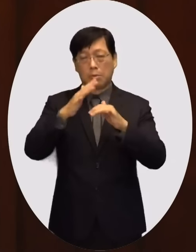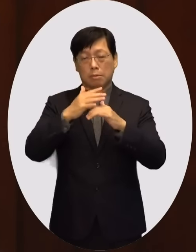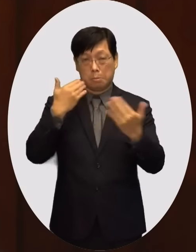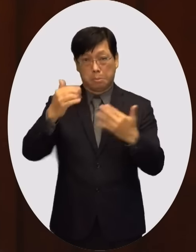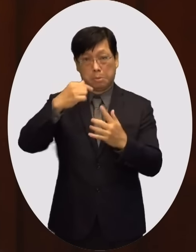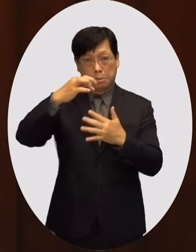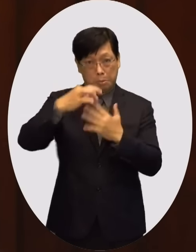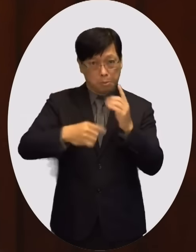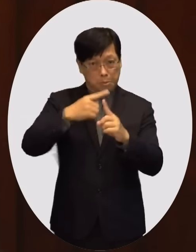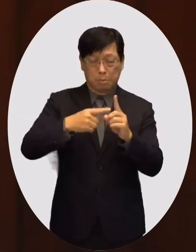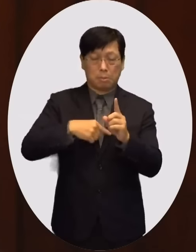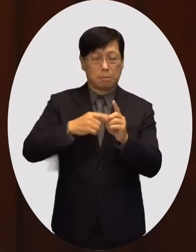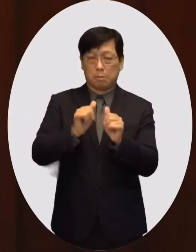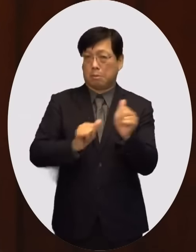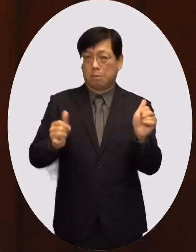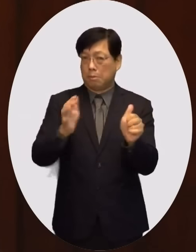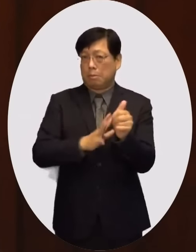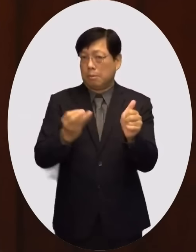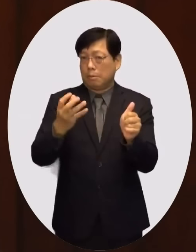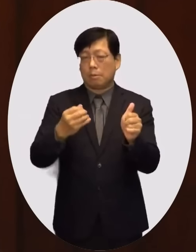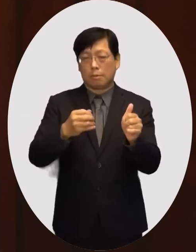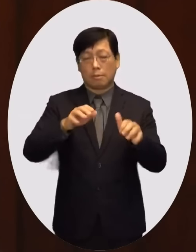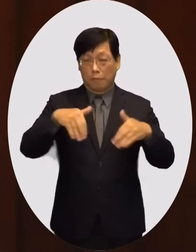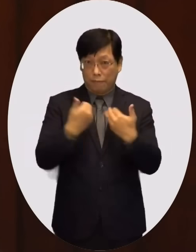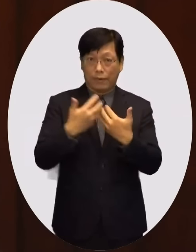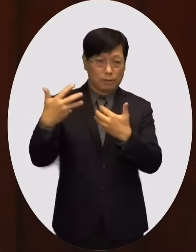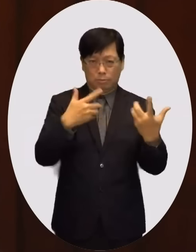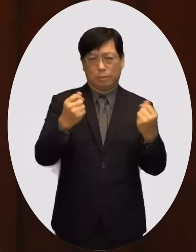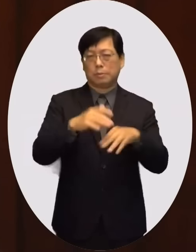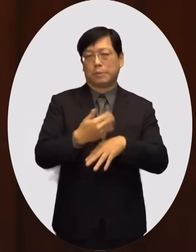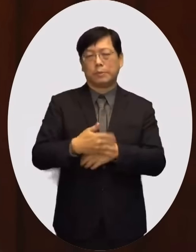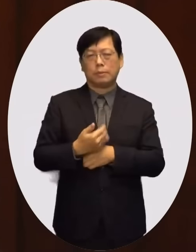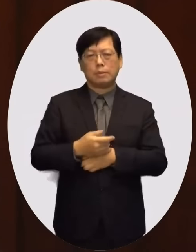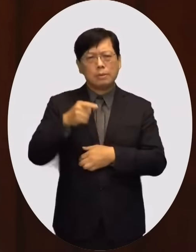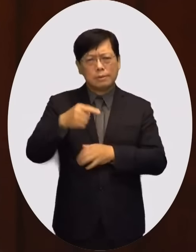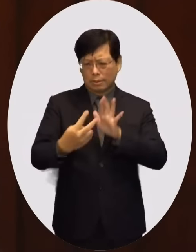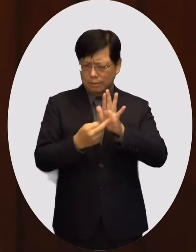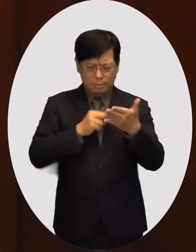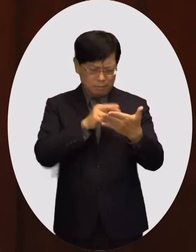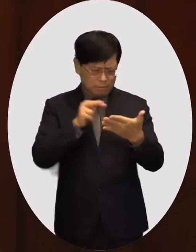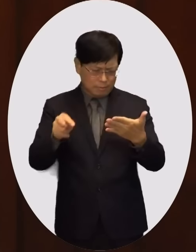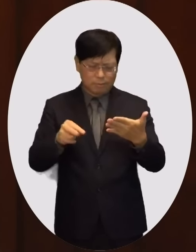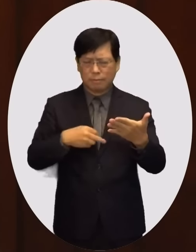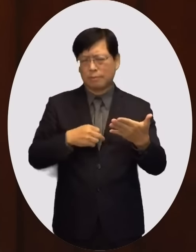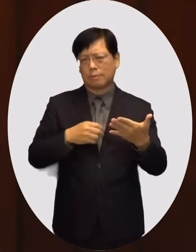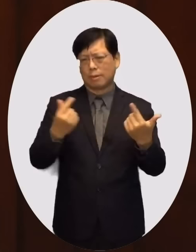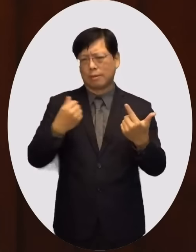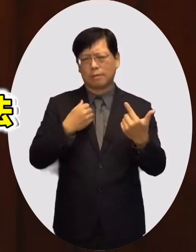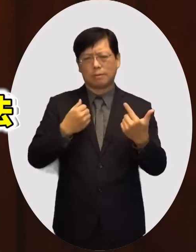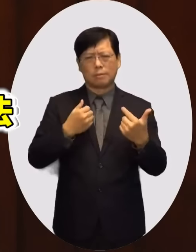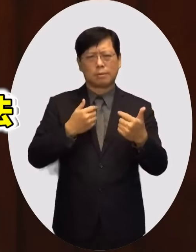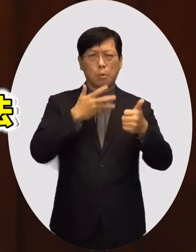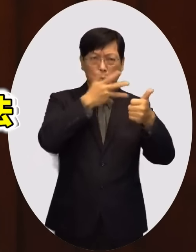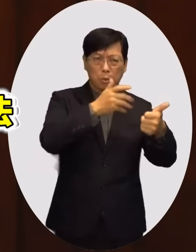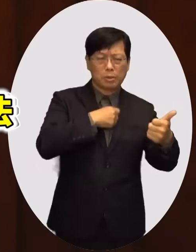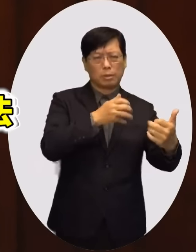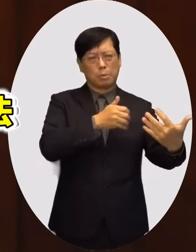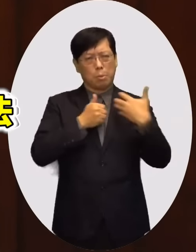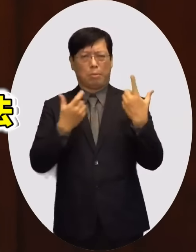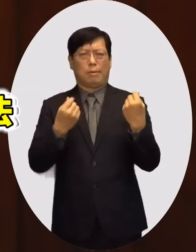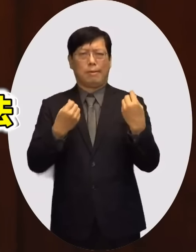会违反明确性原则，哦，这样的陈述其实在我看起来是疑问答问啊，哦，疑问答